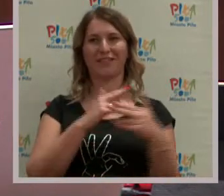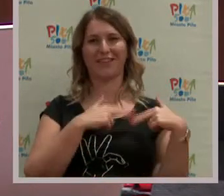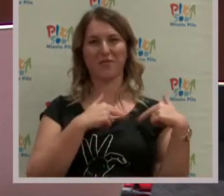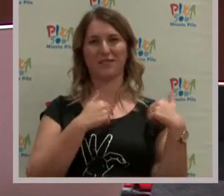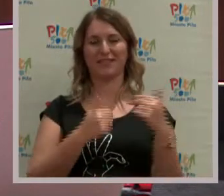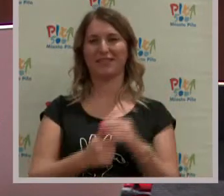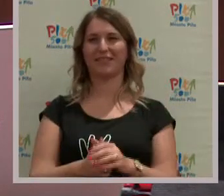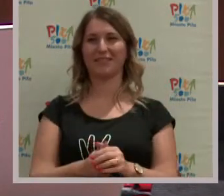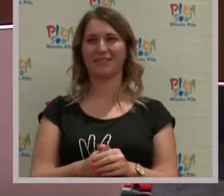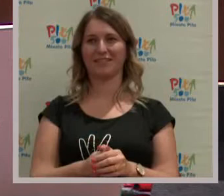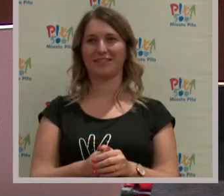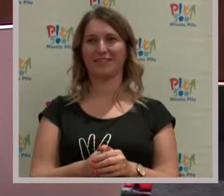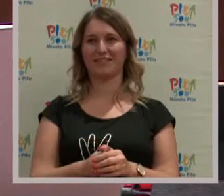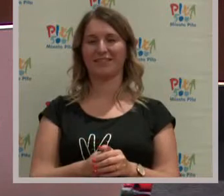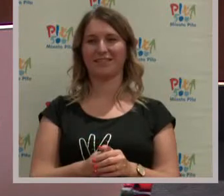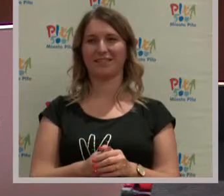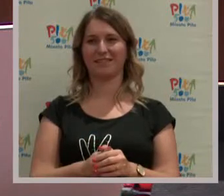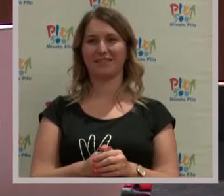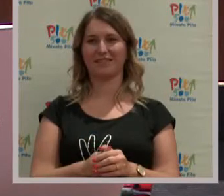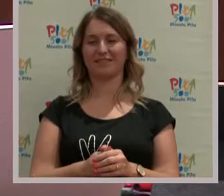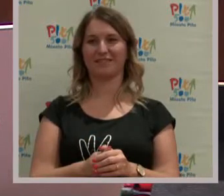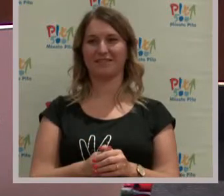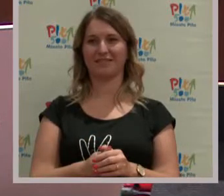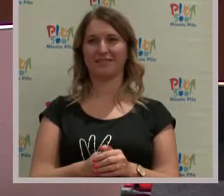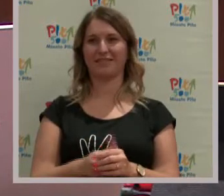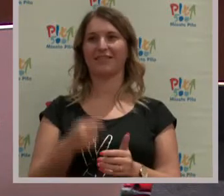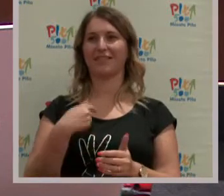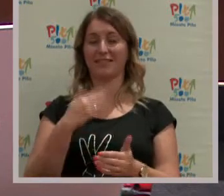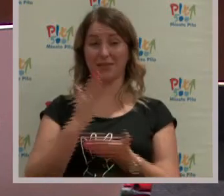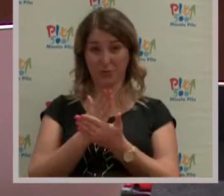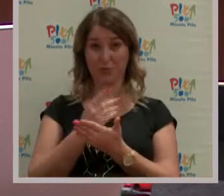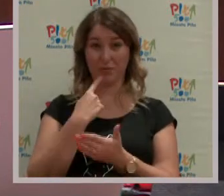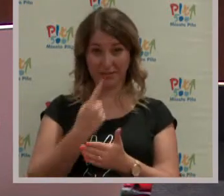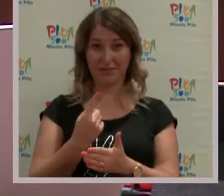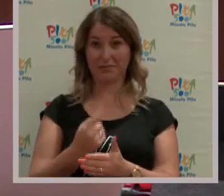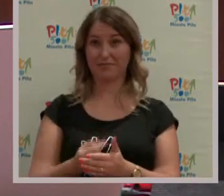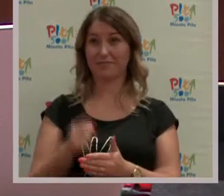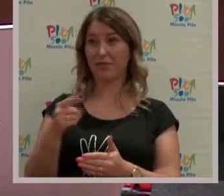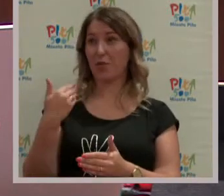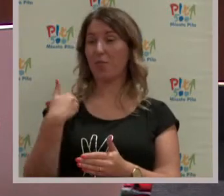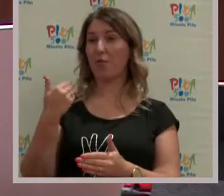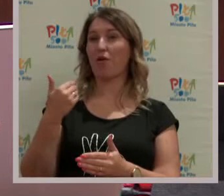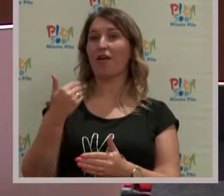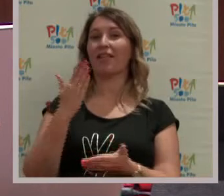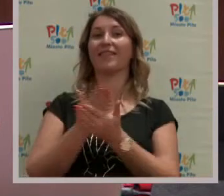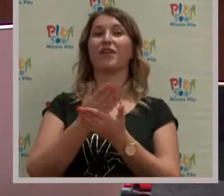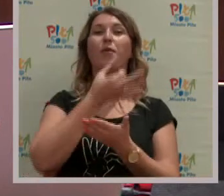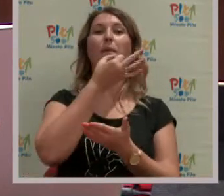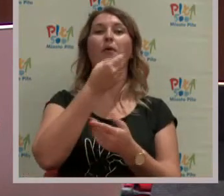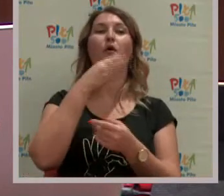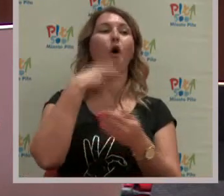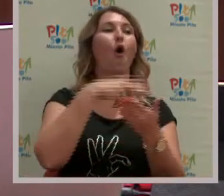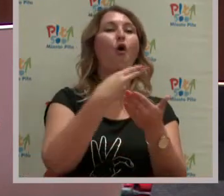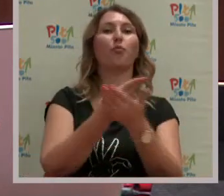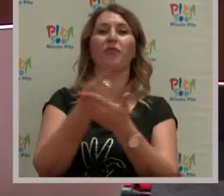Małgorzata Karwacka bardzo proszę powiedziałam jak głosowaliśmy teraz jeszcze były tylko wolne wnioski i pytania do Pani Skarbnik Pani